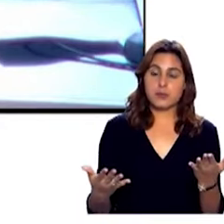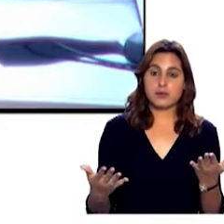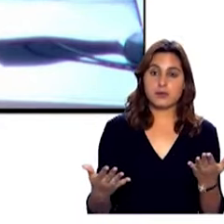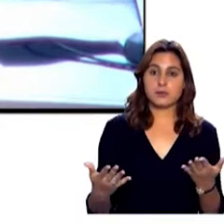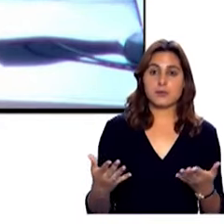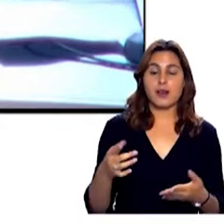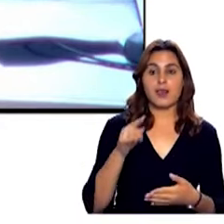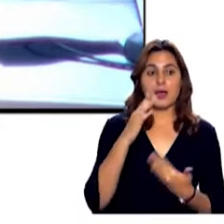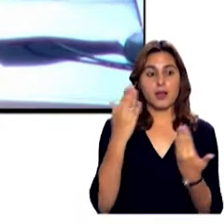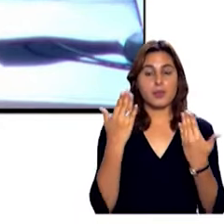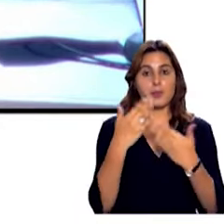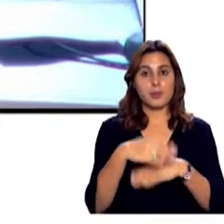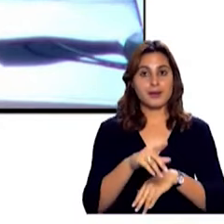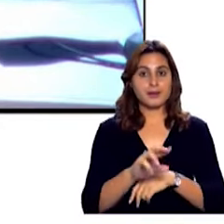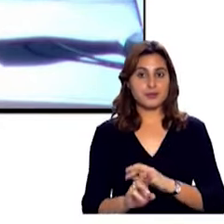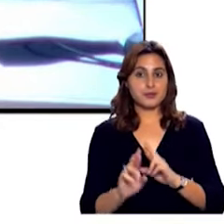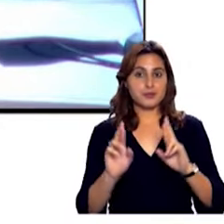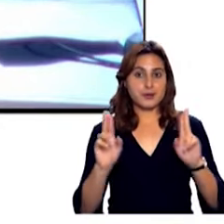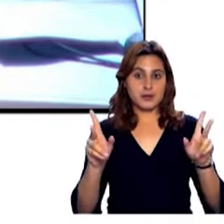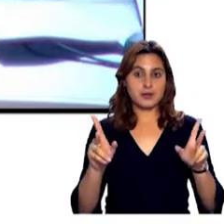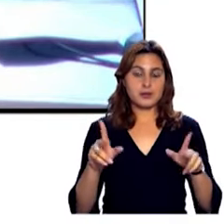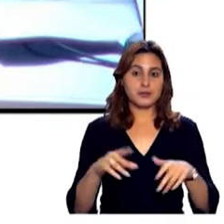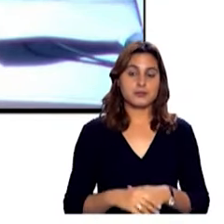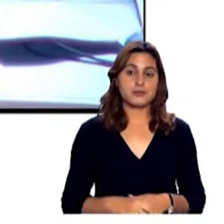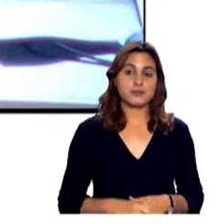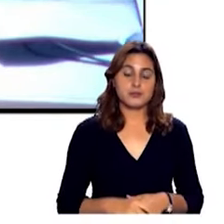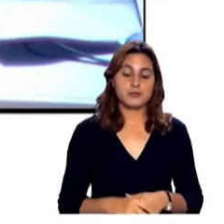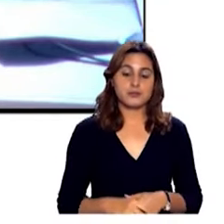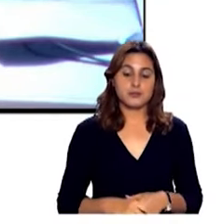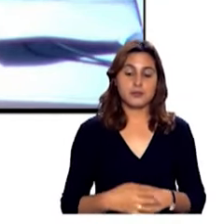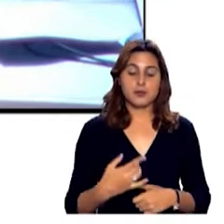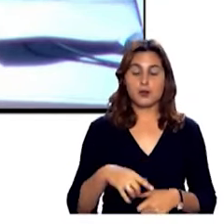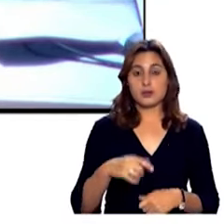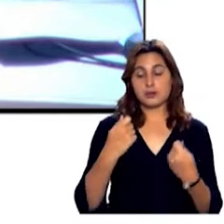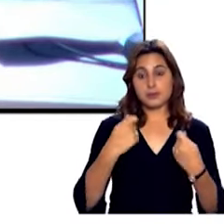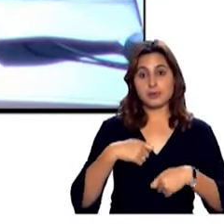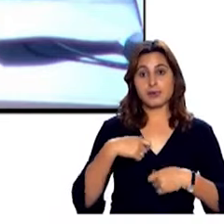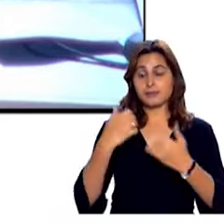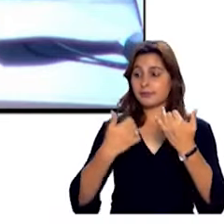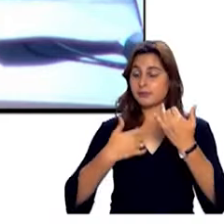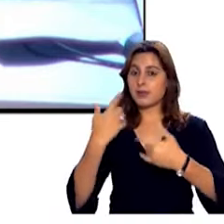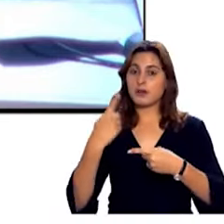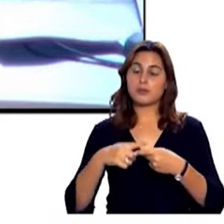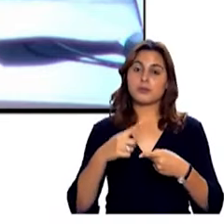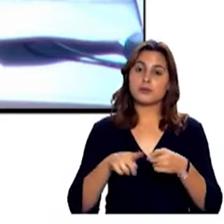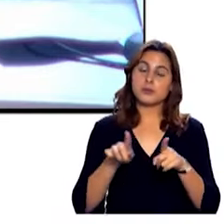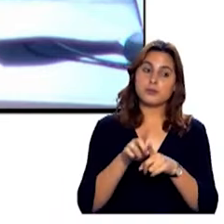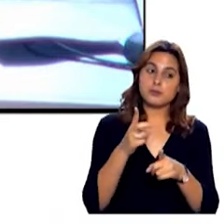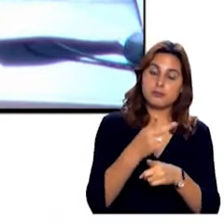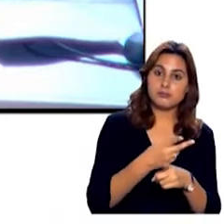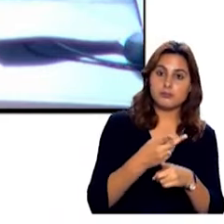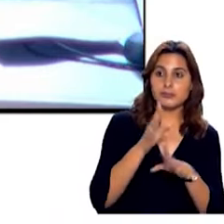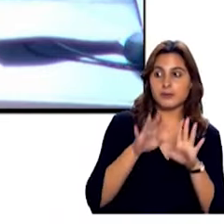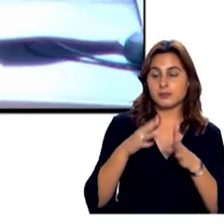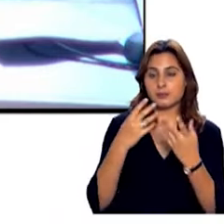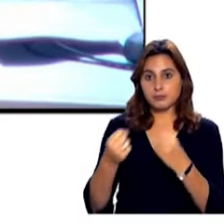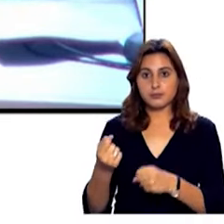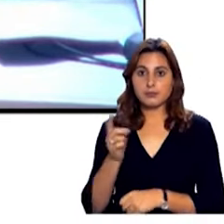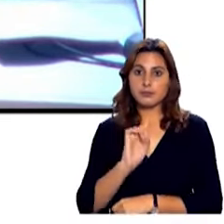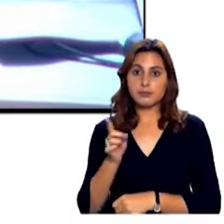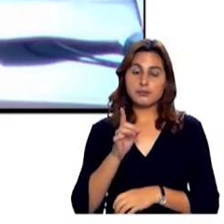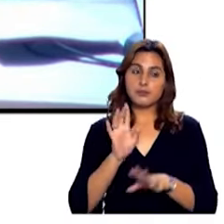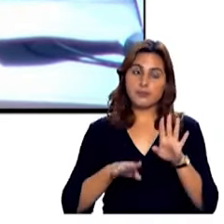opinion a été rejetée ET parce que l'opinion a été rejeté cela éviter des nouveaux pourvoir la cour de